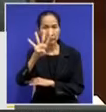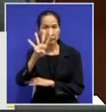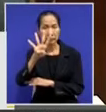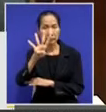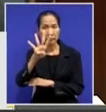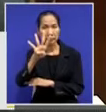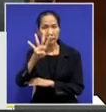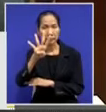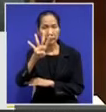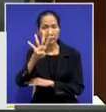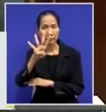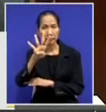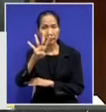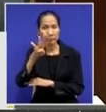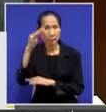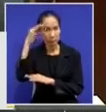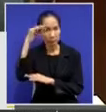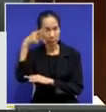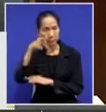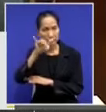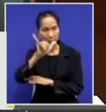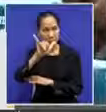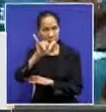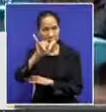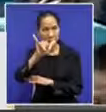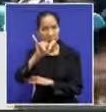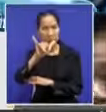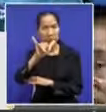สิริวัฒน์ขจรประสาท พลเอกประยุทธ์จันทร์โอชาครับ